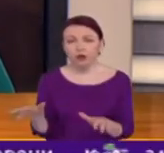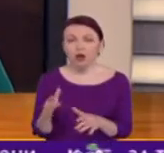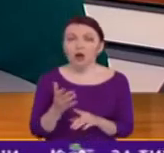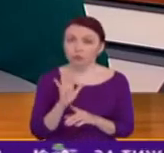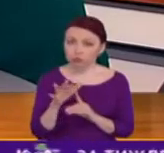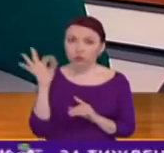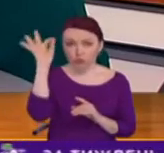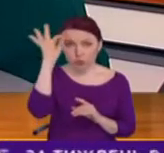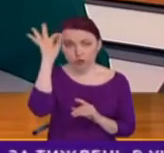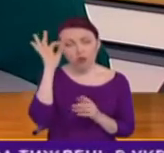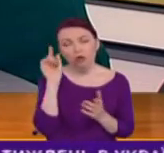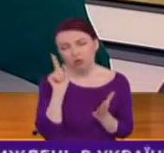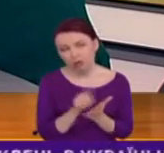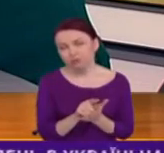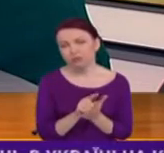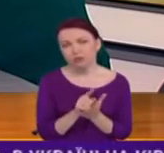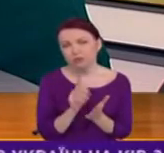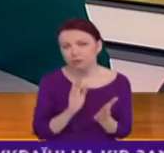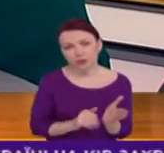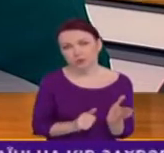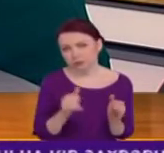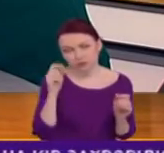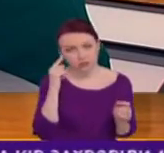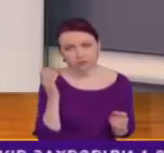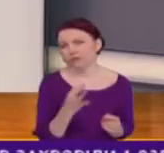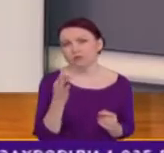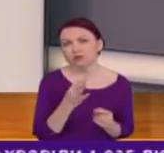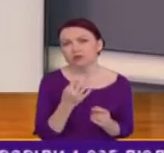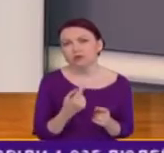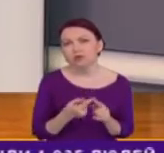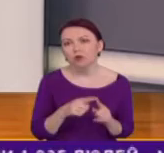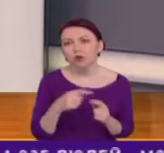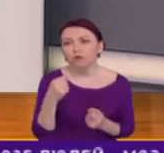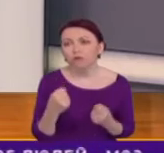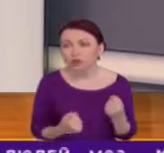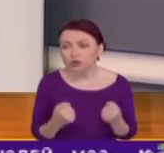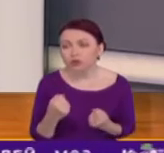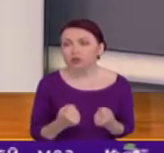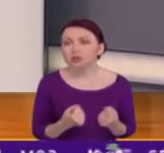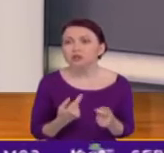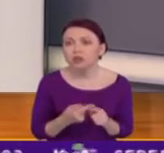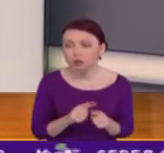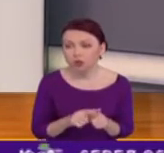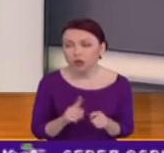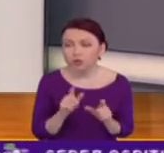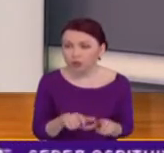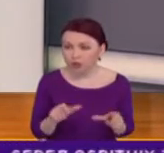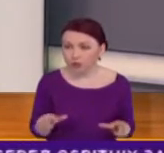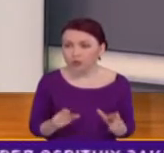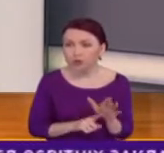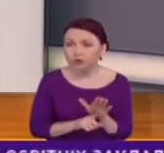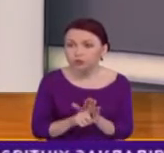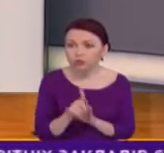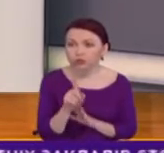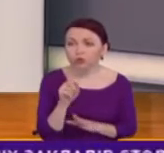Звичайно, буде, і без цього не може бути ніяк, тому що що такі водії? Водії – це люди, які розпочинають свою